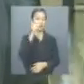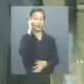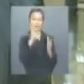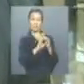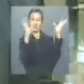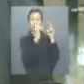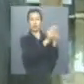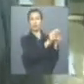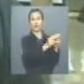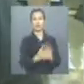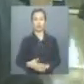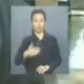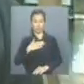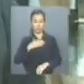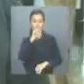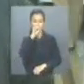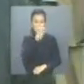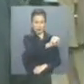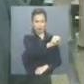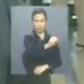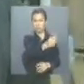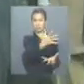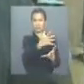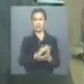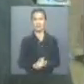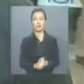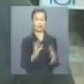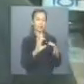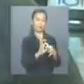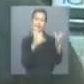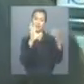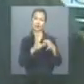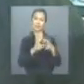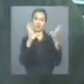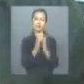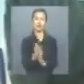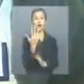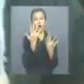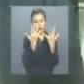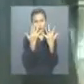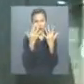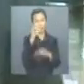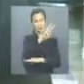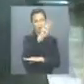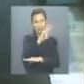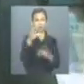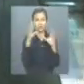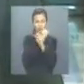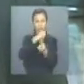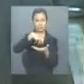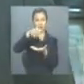ให้คุณการุณเพราะคุณการุณไม่ได้เกี่ยวในเหตุการณ์นี้นะครับเดี๋ยว 14:00 น.ผมจะตอบ สงสัยว่าเปิดได้30เมตรที่เปิดไปแล้วใช่ไหมครับหรือว่าตอน